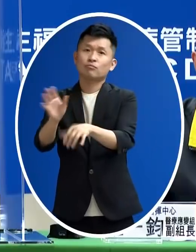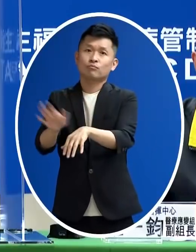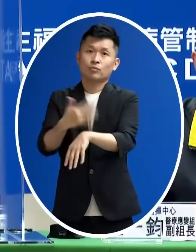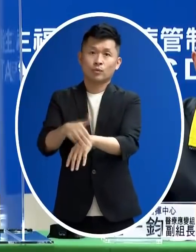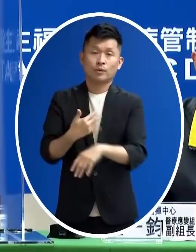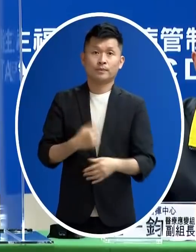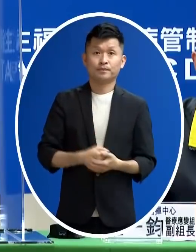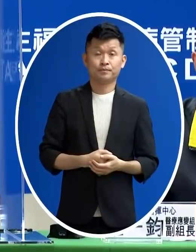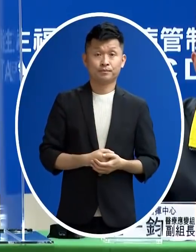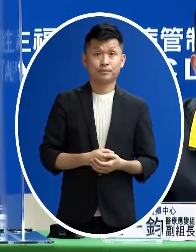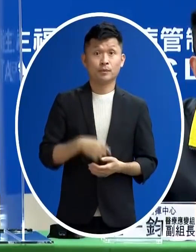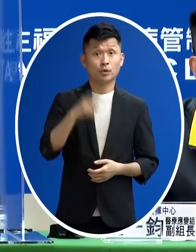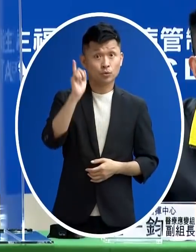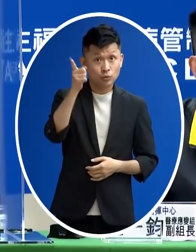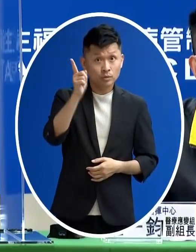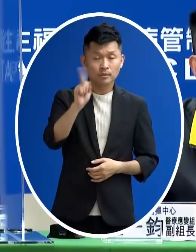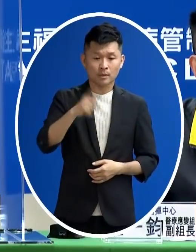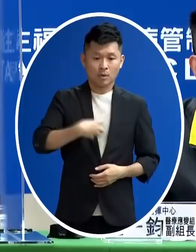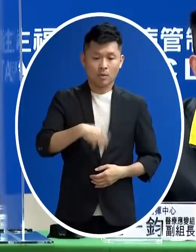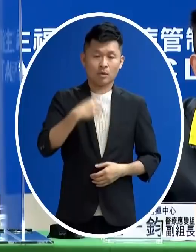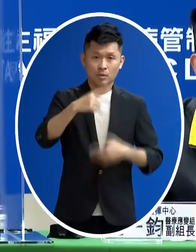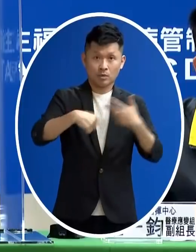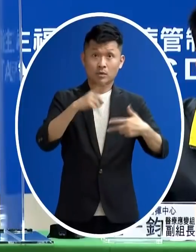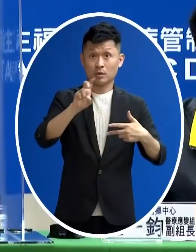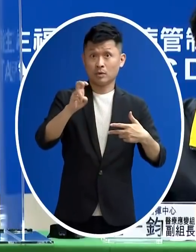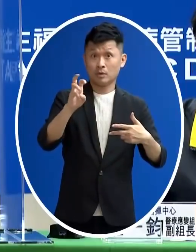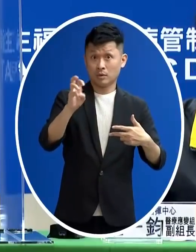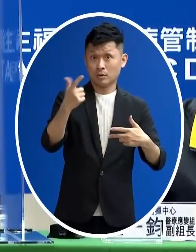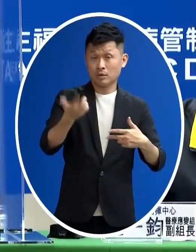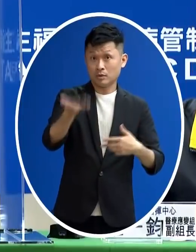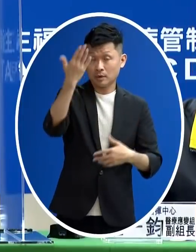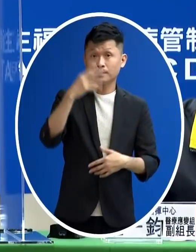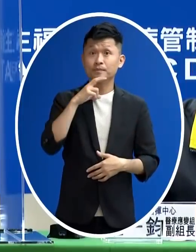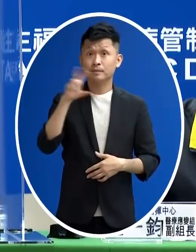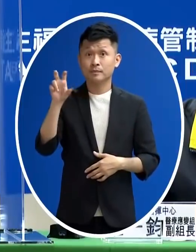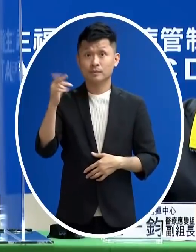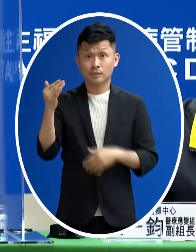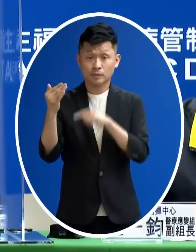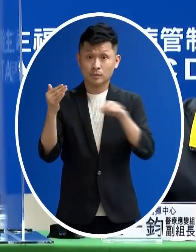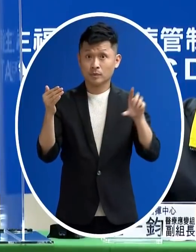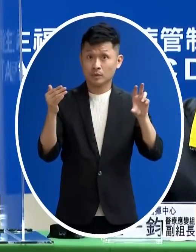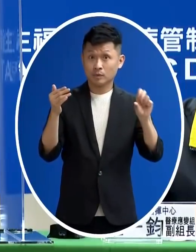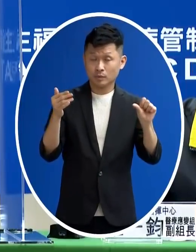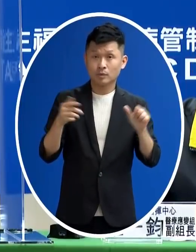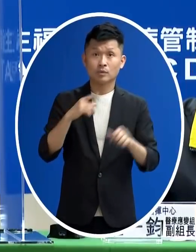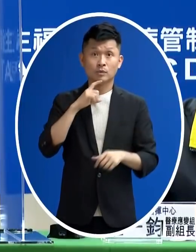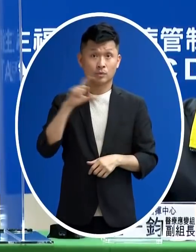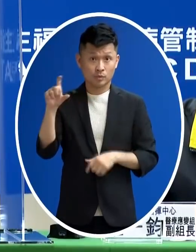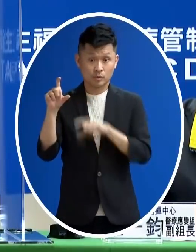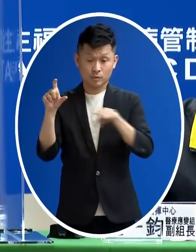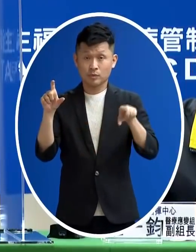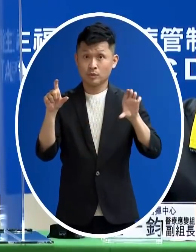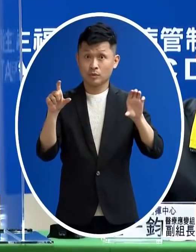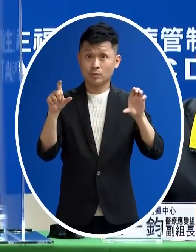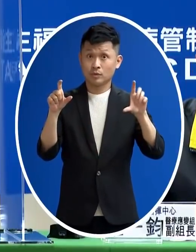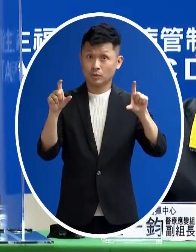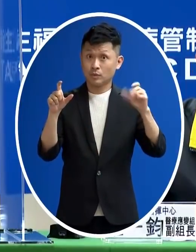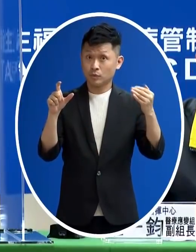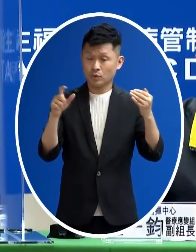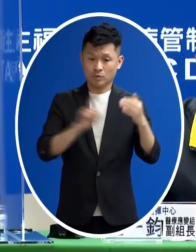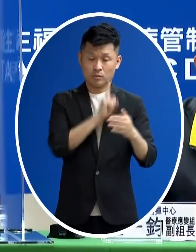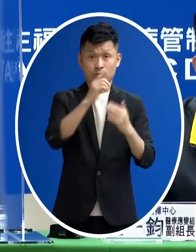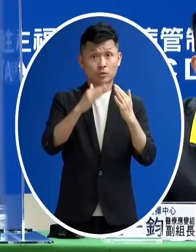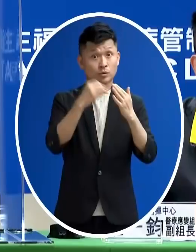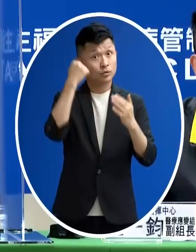孕36周以外。那至于70岁到79岁、65到69岁且独居，好，那怀